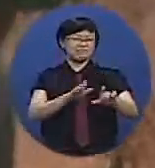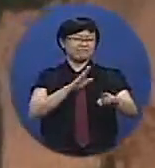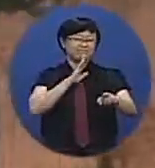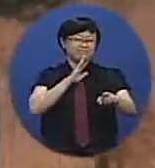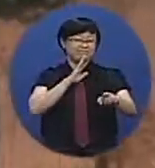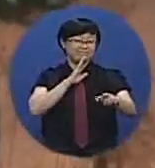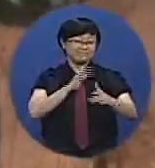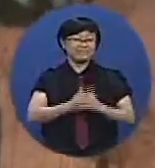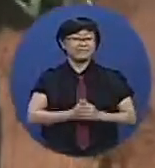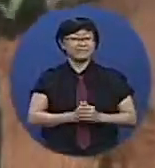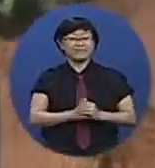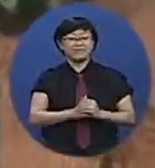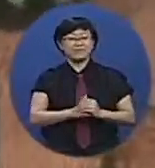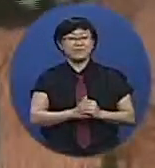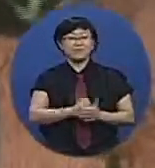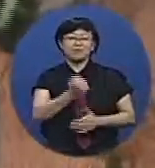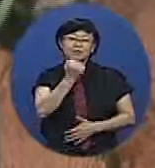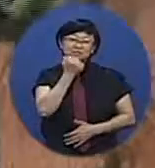것은